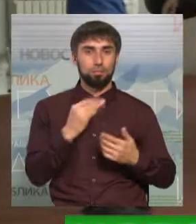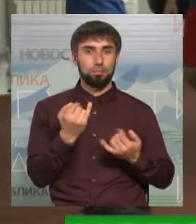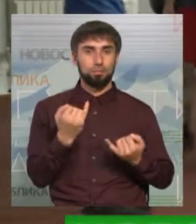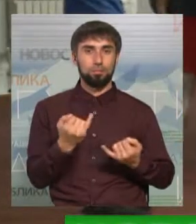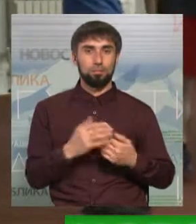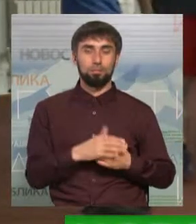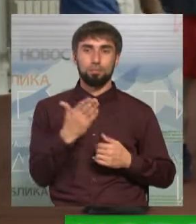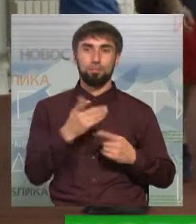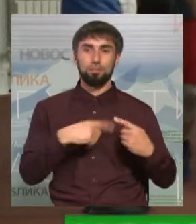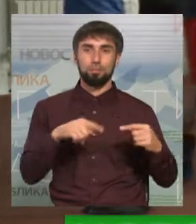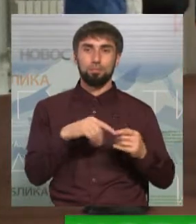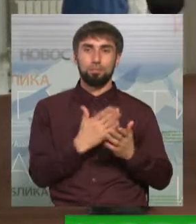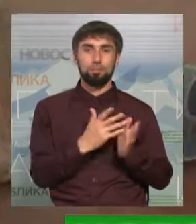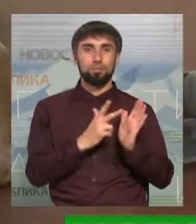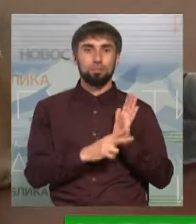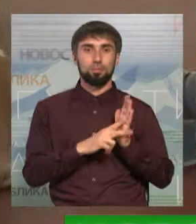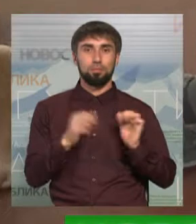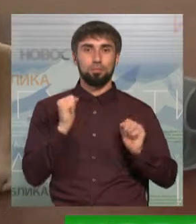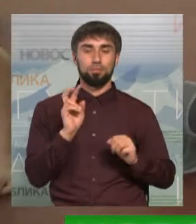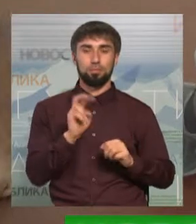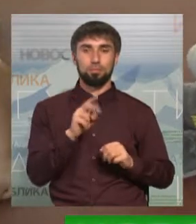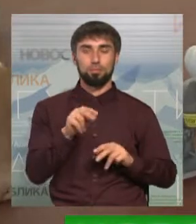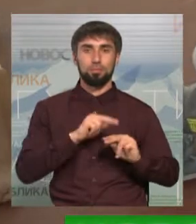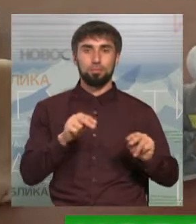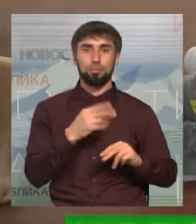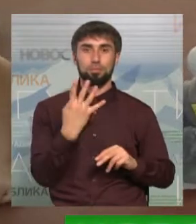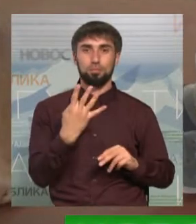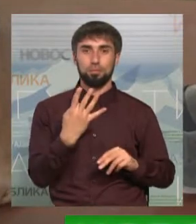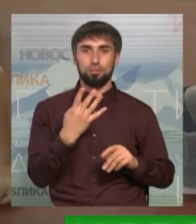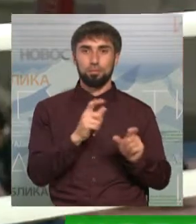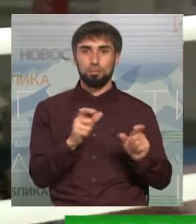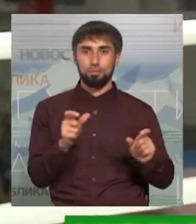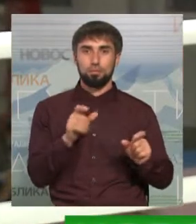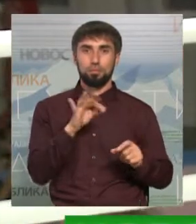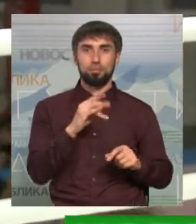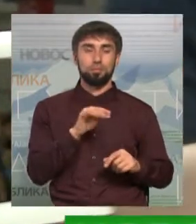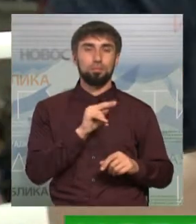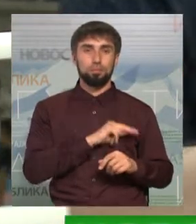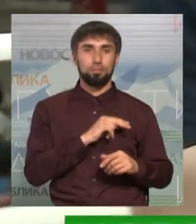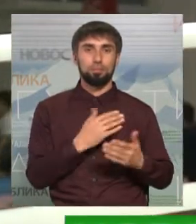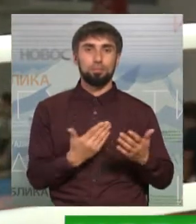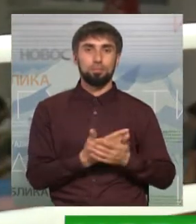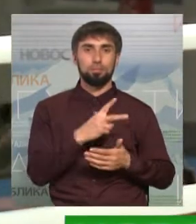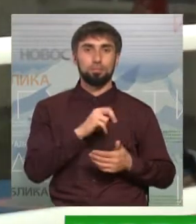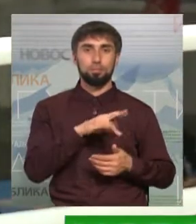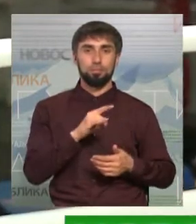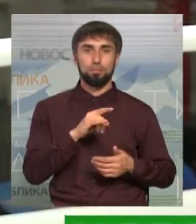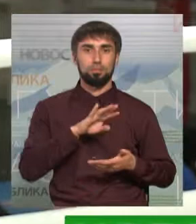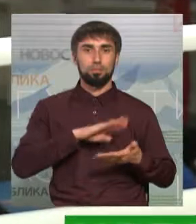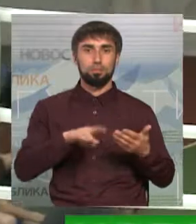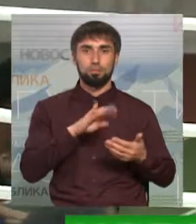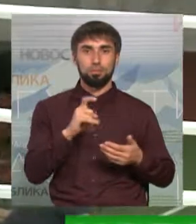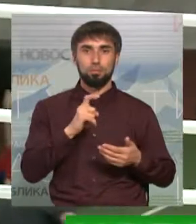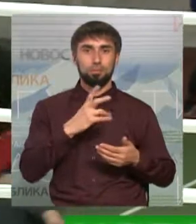Боксерский клуб посещают более 80 спортсменов. Тренируют их 4 тренера. Они, кстати, уже работают с новыми лапами. Без них не обходится ни